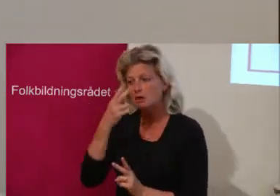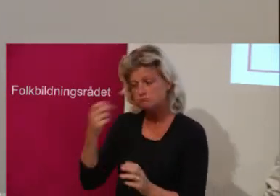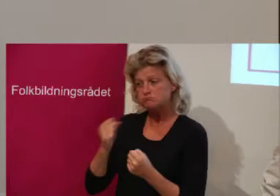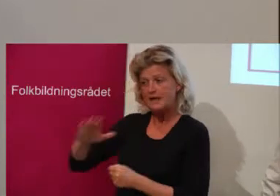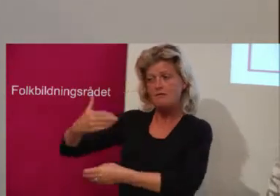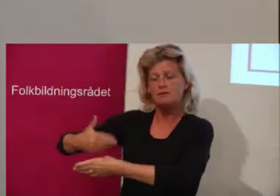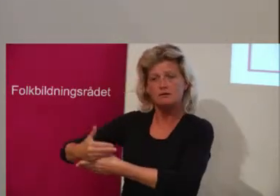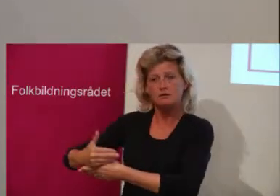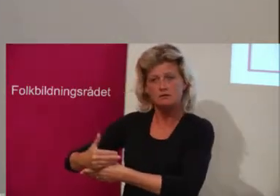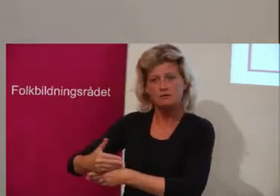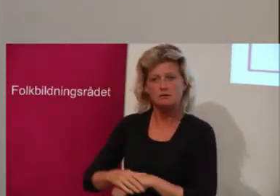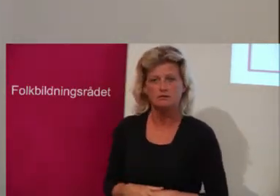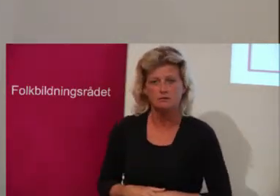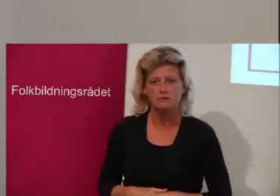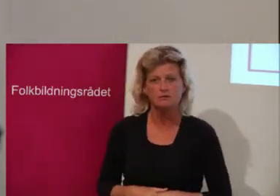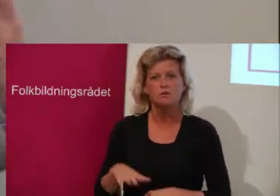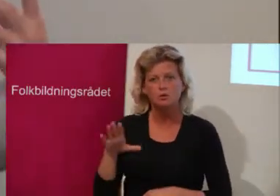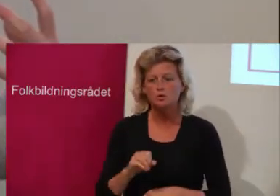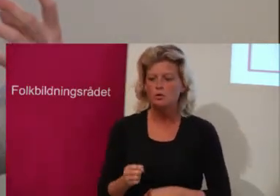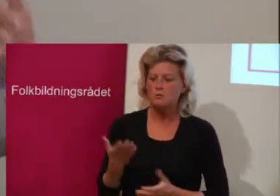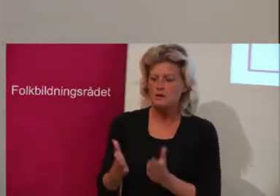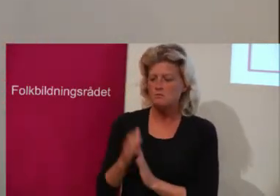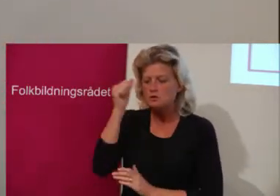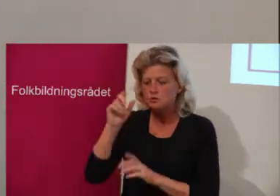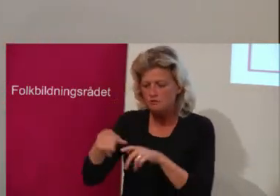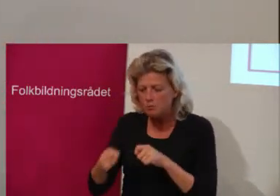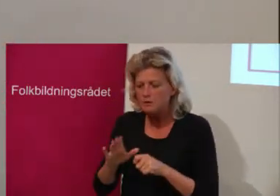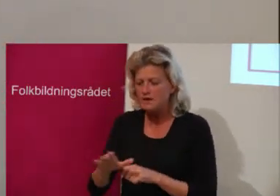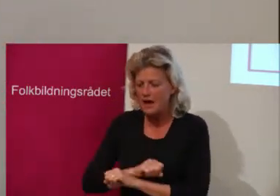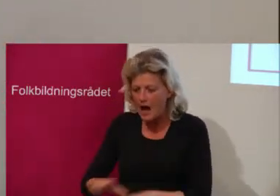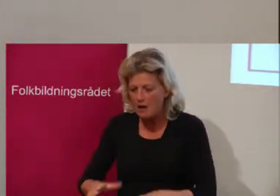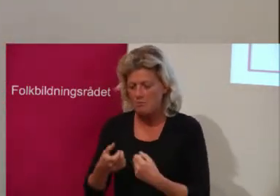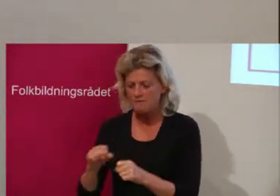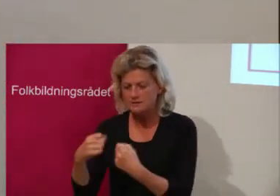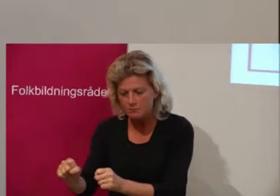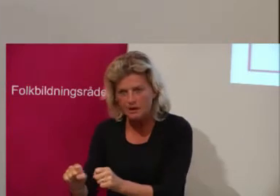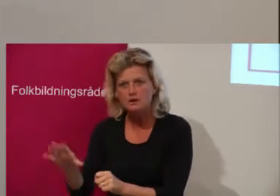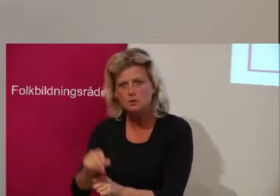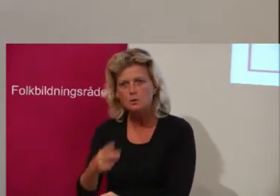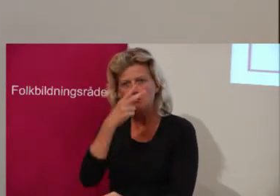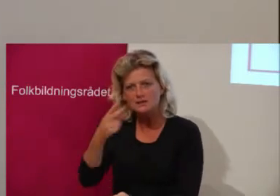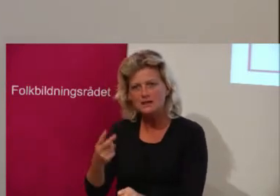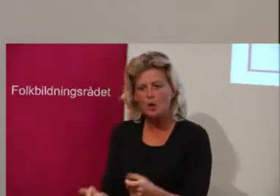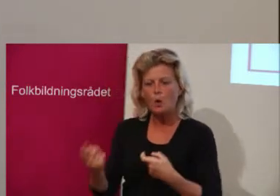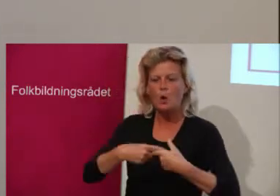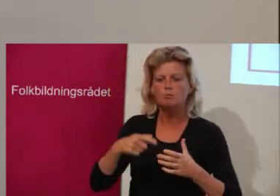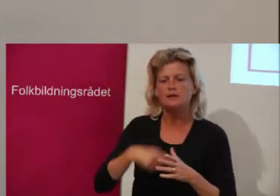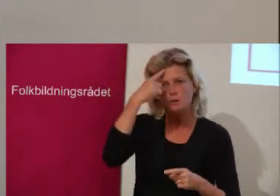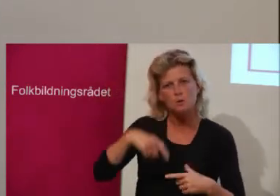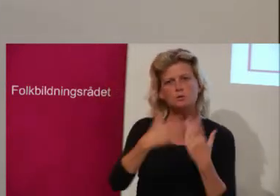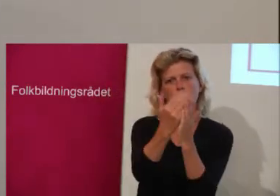någonting att göra med kulturprogram eller studieförbundens allmänna verksamhet, att det yttrar sig också på kulturprogramsidan. Föreläsningar är som